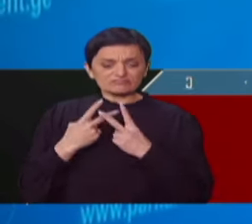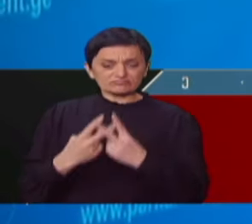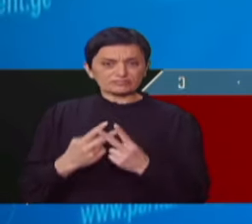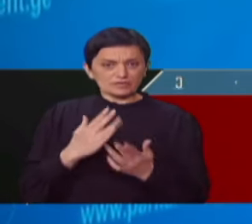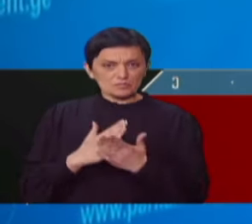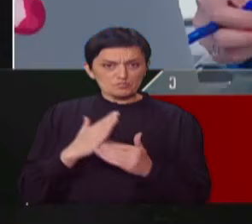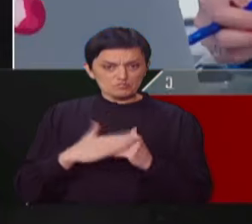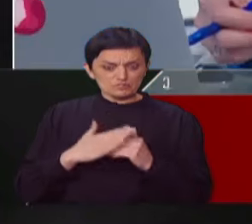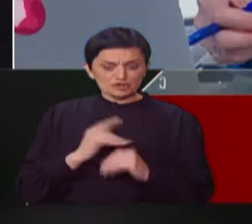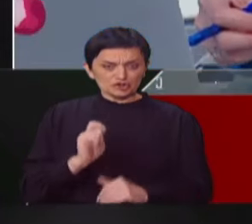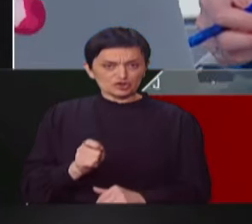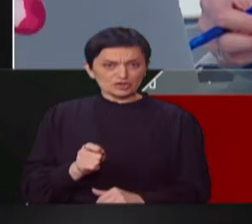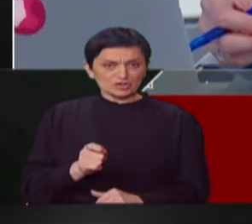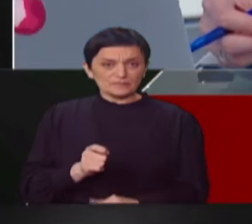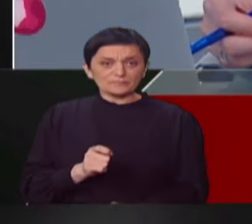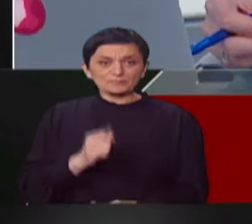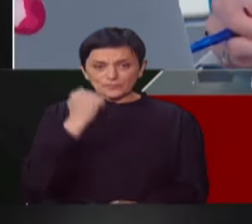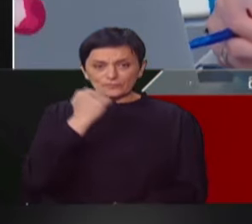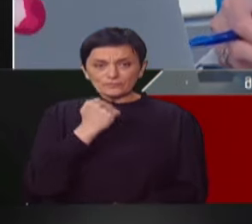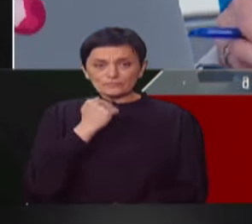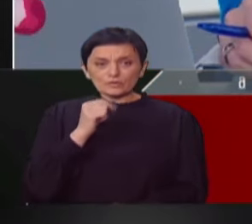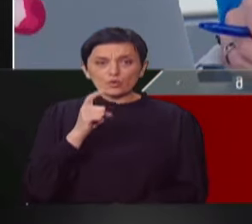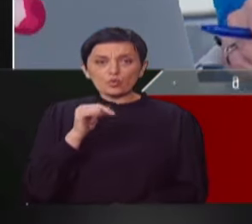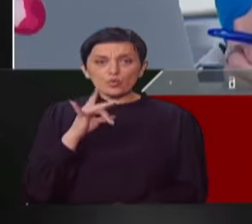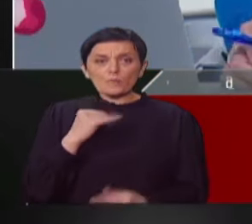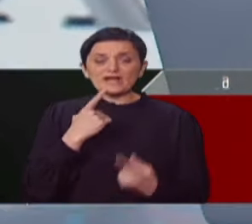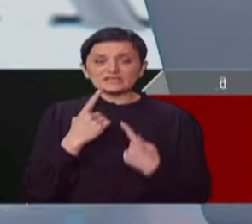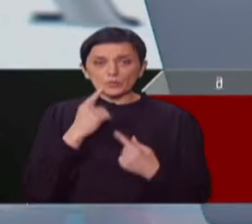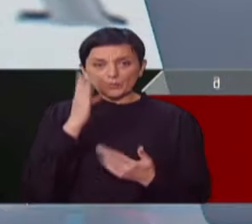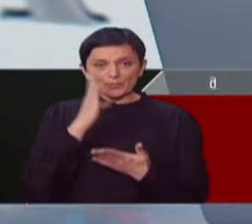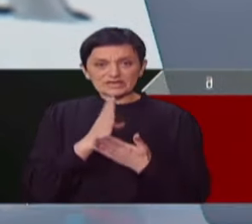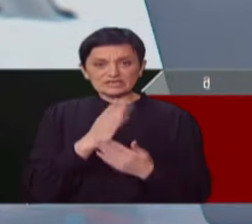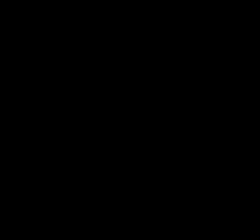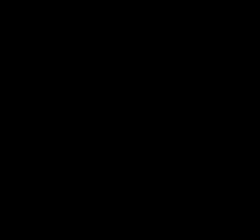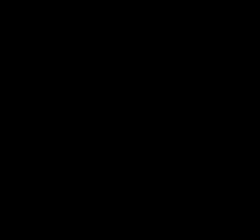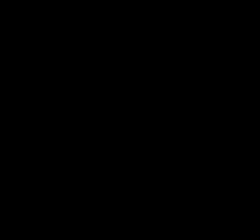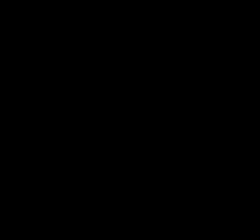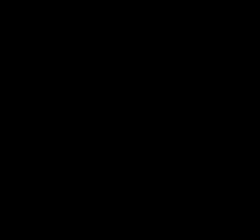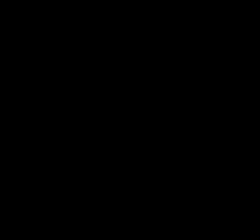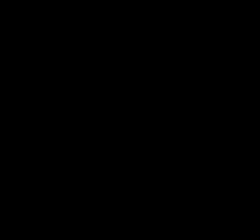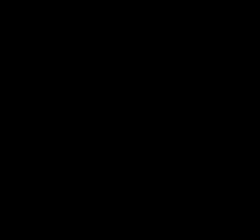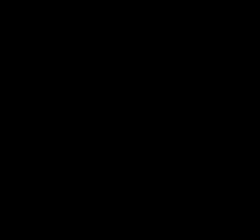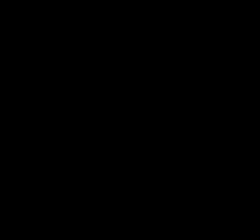ахвета акс мисчели. Мадлоб, что нахуй было, а сообраб, да, пирда, перетерши.